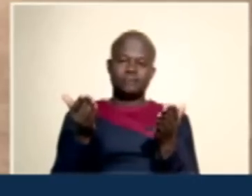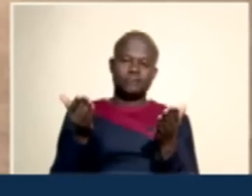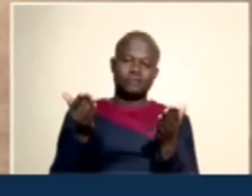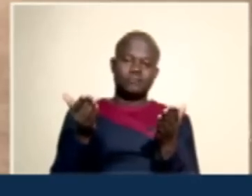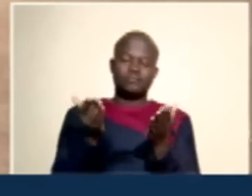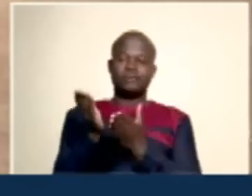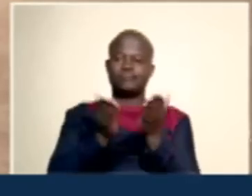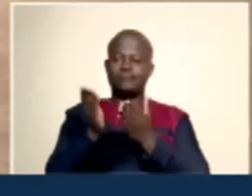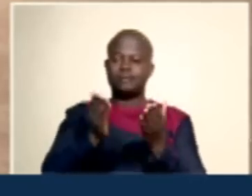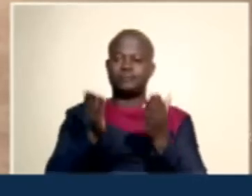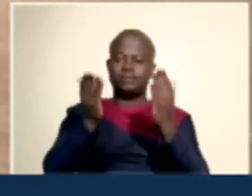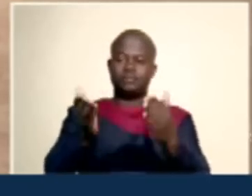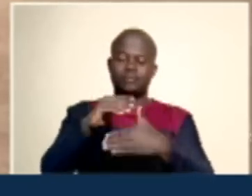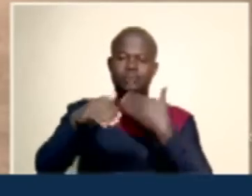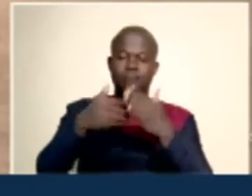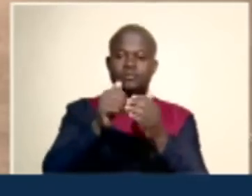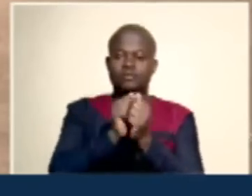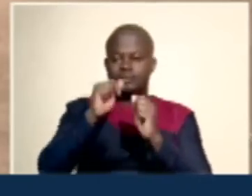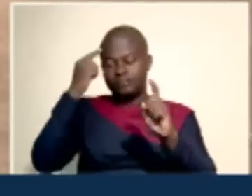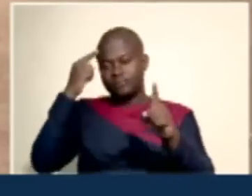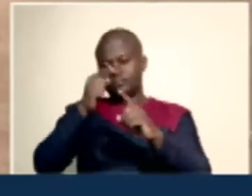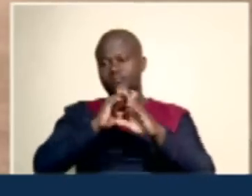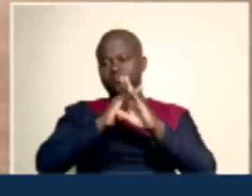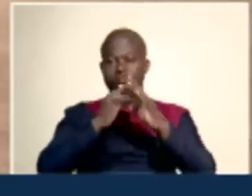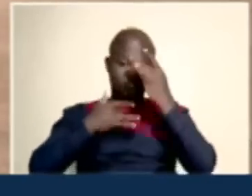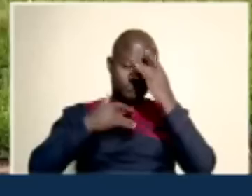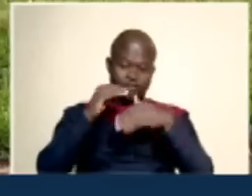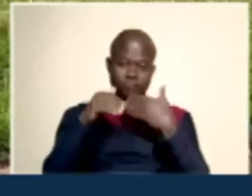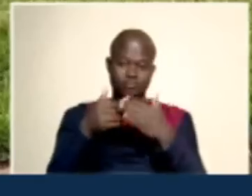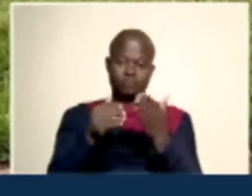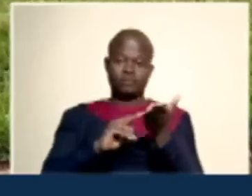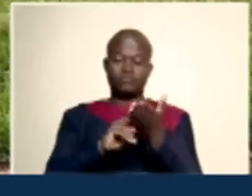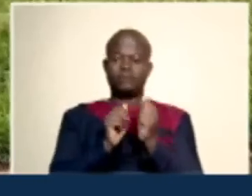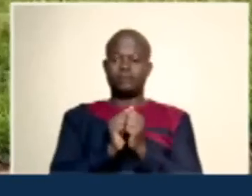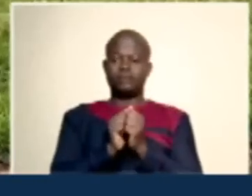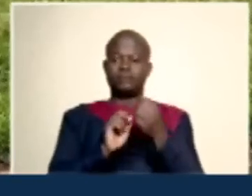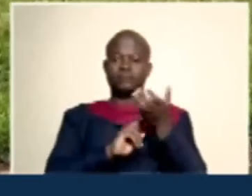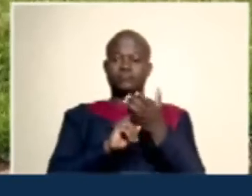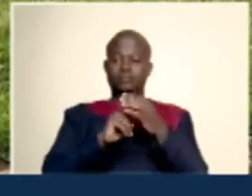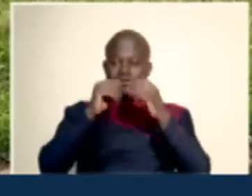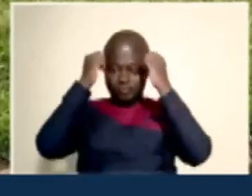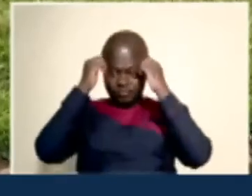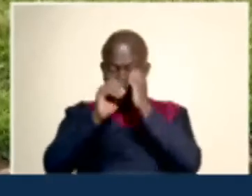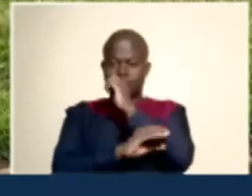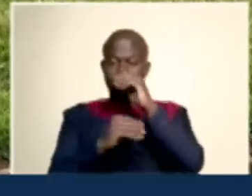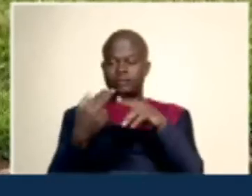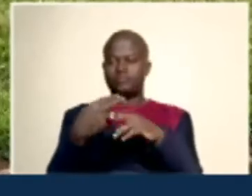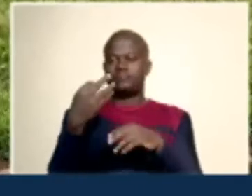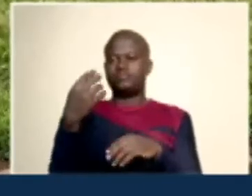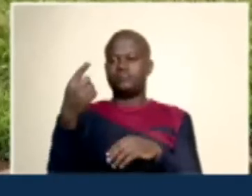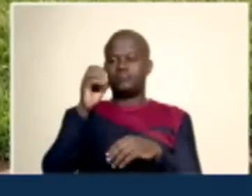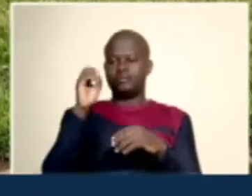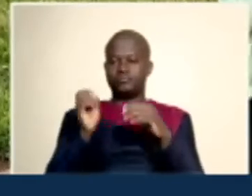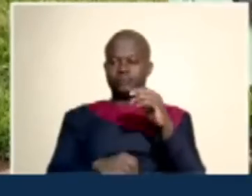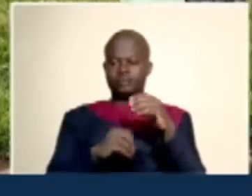serivisi zihari zigamije kurwanya icyorezo cya sida ndetse bakanazikoresha ikoresho ry'agakingirizo mu gihugu rihagaze ku gipimo cya